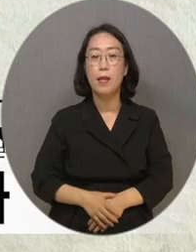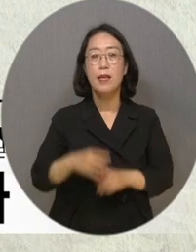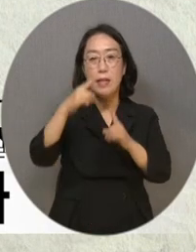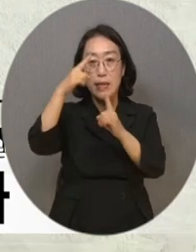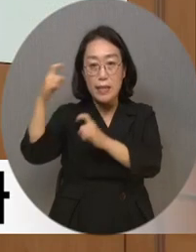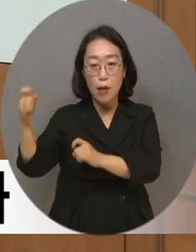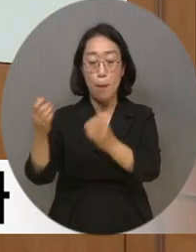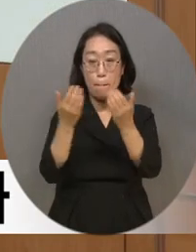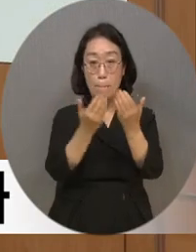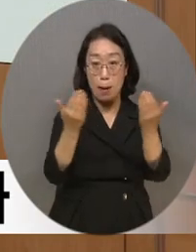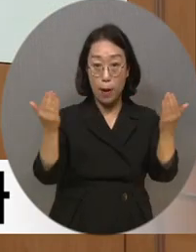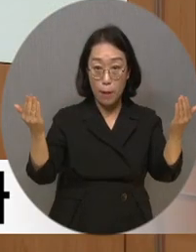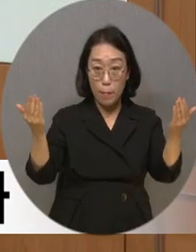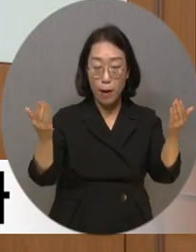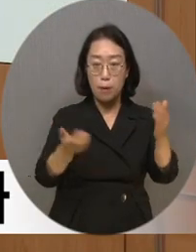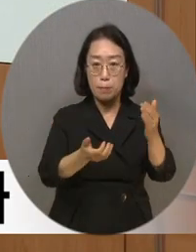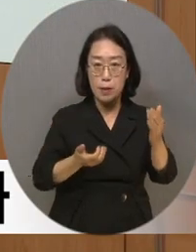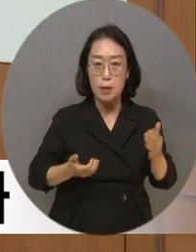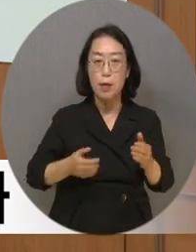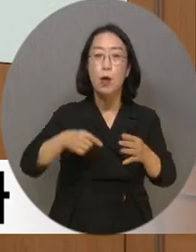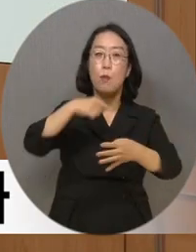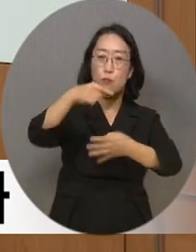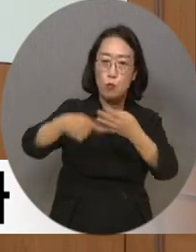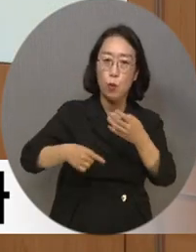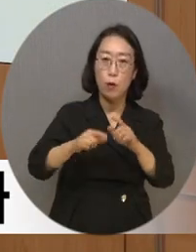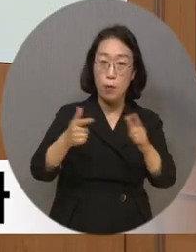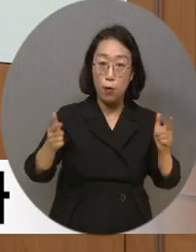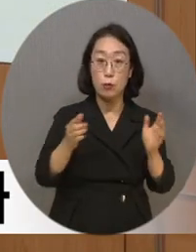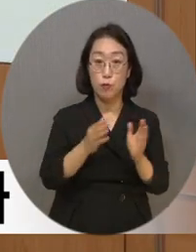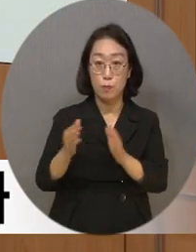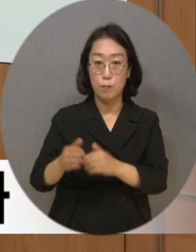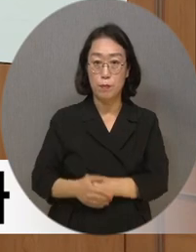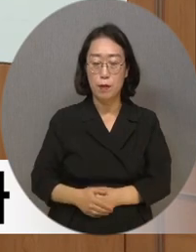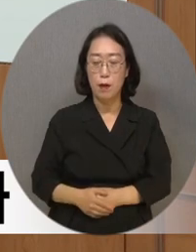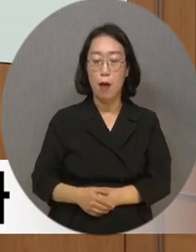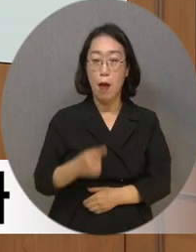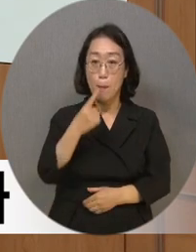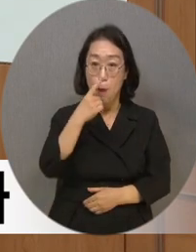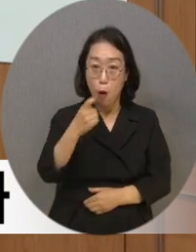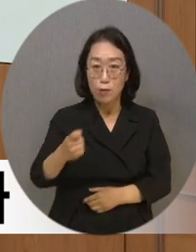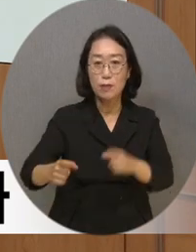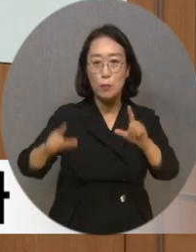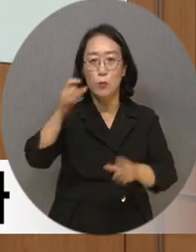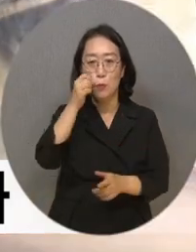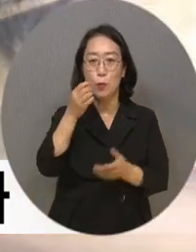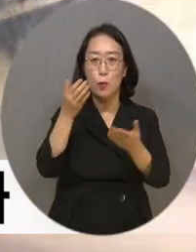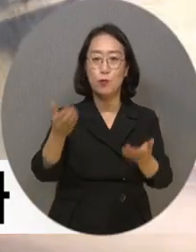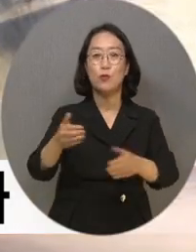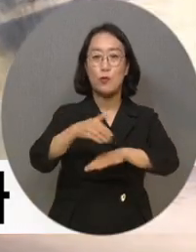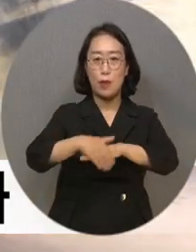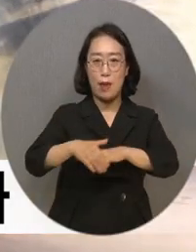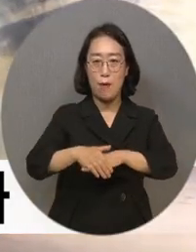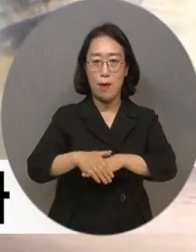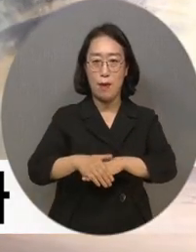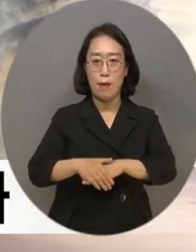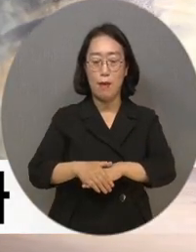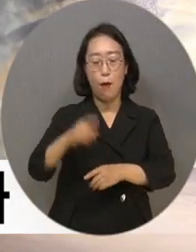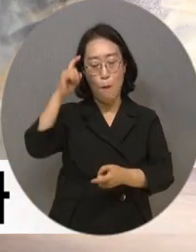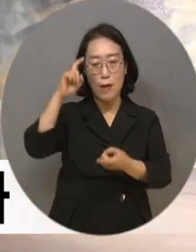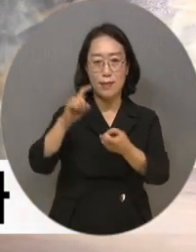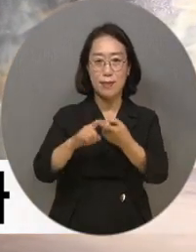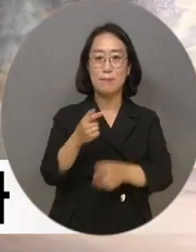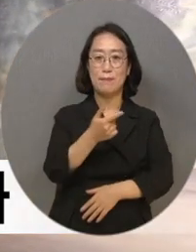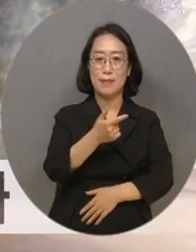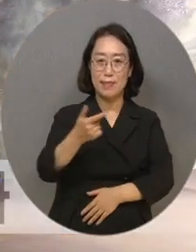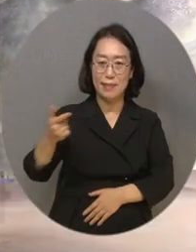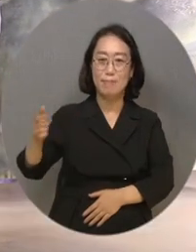열려 다채로운 전시와 프로그램으로 수묵의 매력을 널리 알릴 예정이라 관람객들의